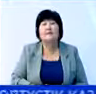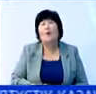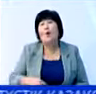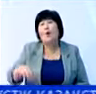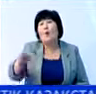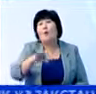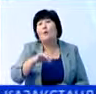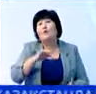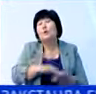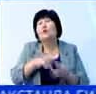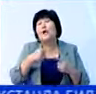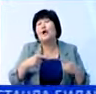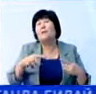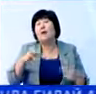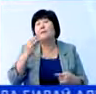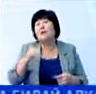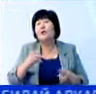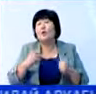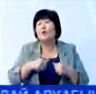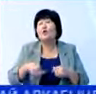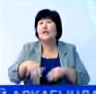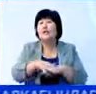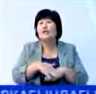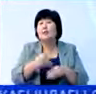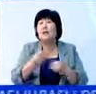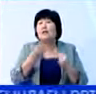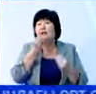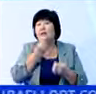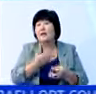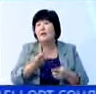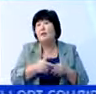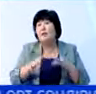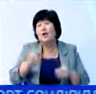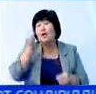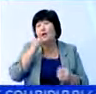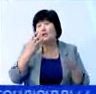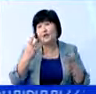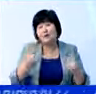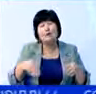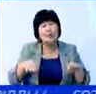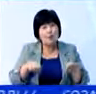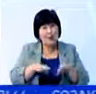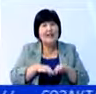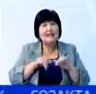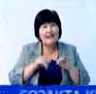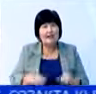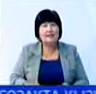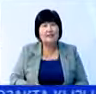Облыс орталығындағы бірқатар мешіт ұжымы жамағатқа арнап дастархан жайды. Бұл шарада қарттар күнінен орайластырылған.